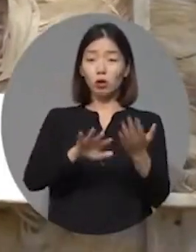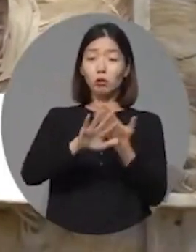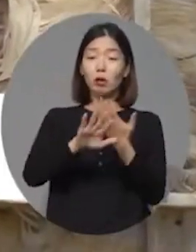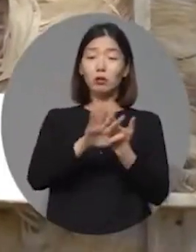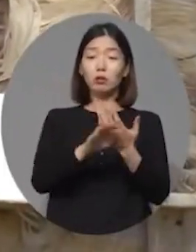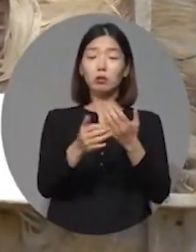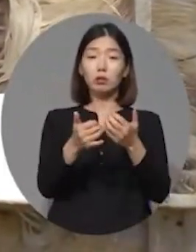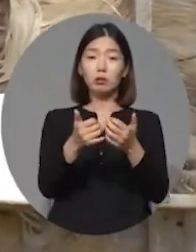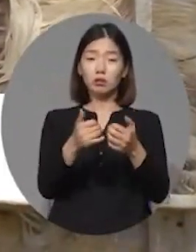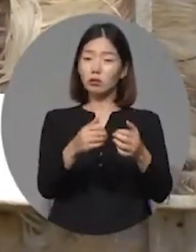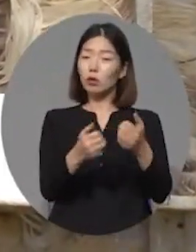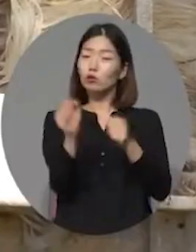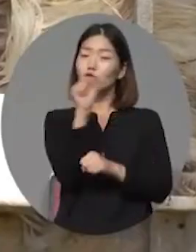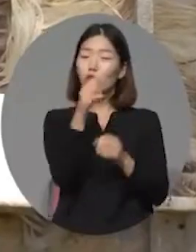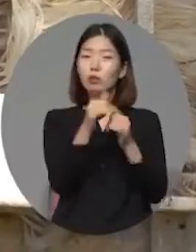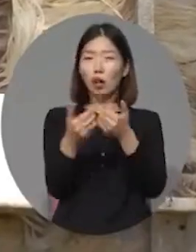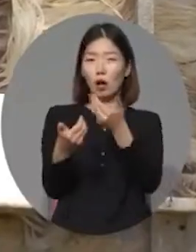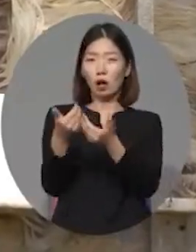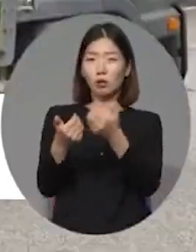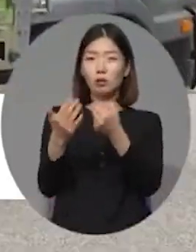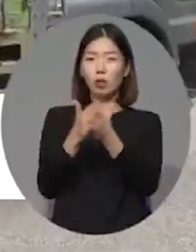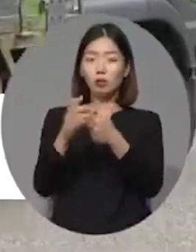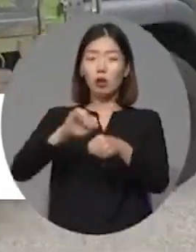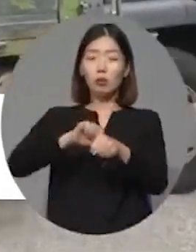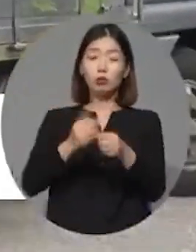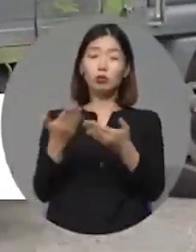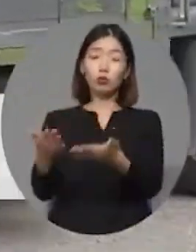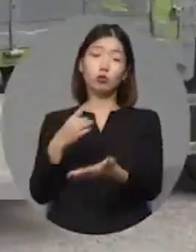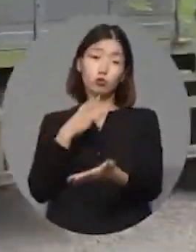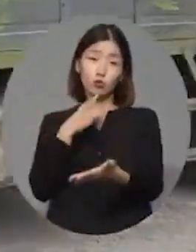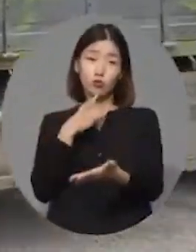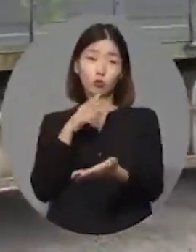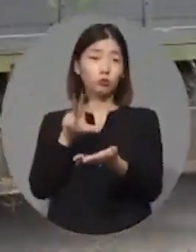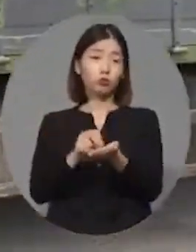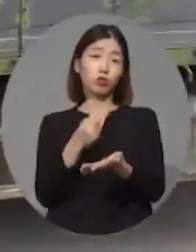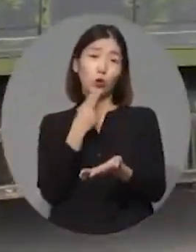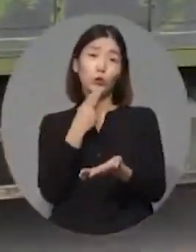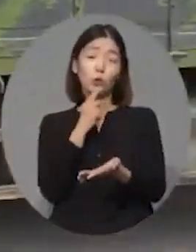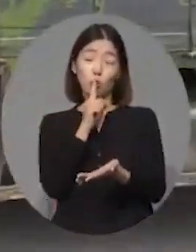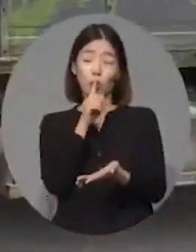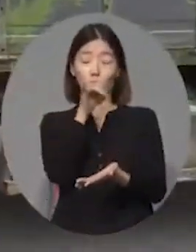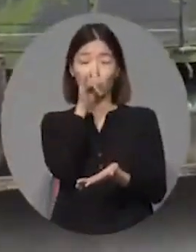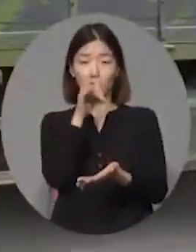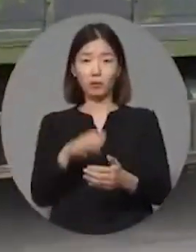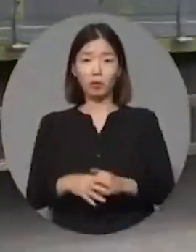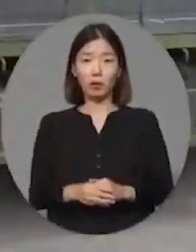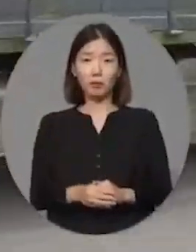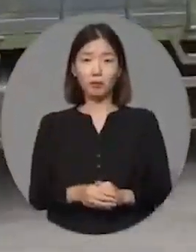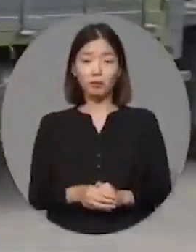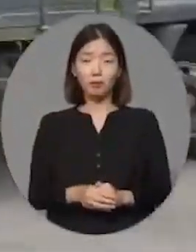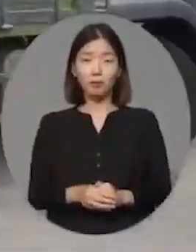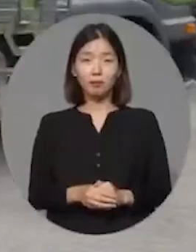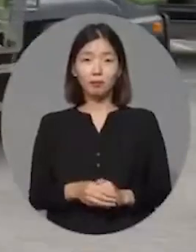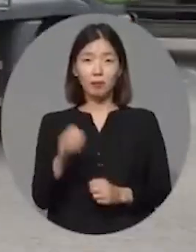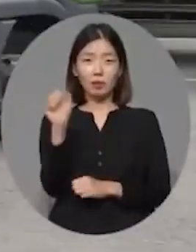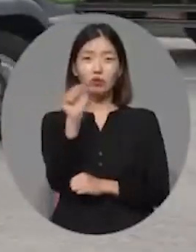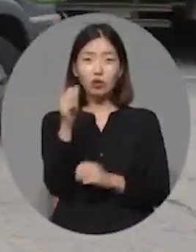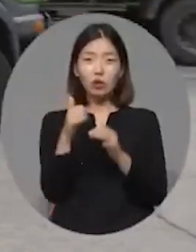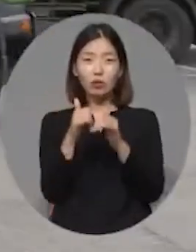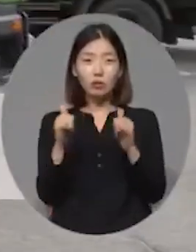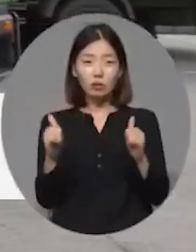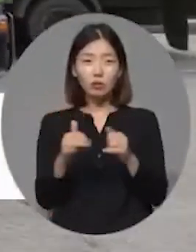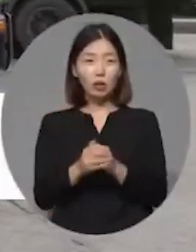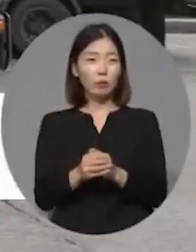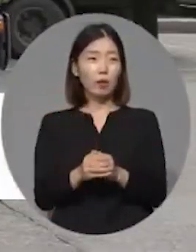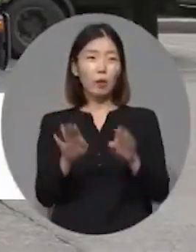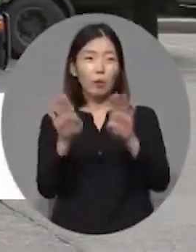기사들과 의 갈등으로 통상적인 벌칙을 준 것일 뿐 이라며 문제될 게 없다고 주장합니다 7 야 댓글이 2단 자